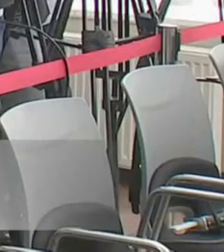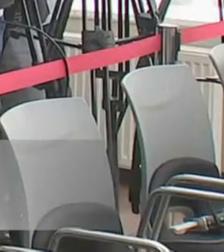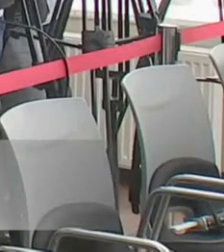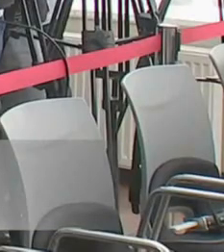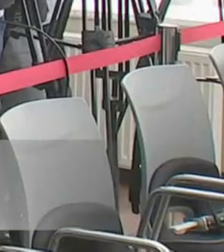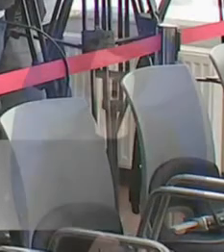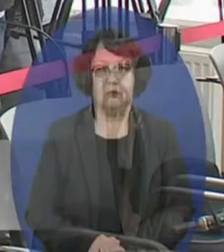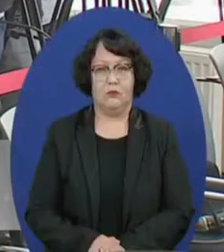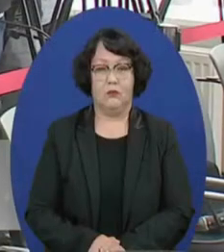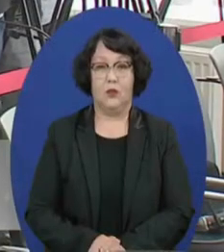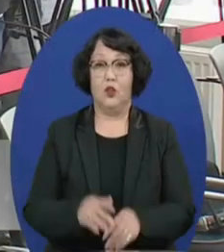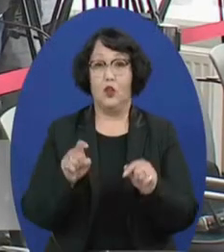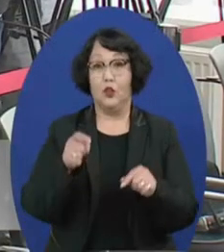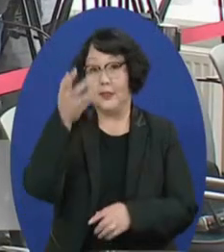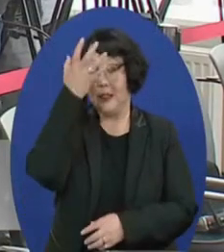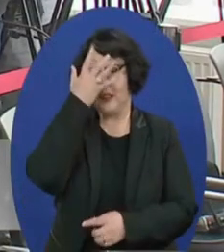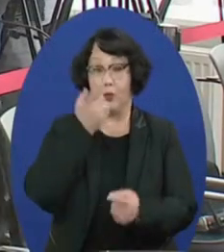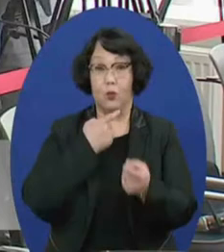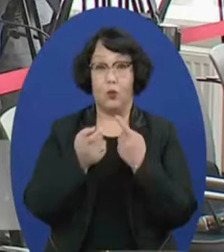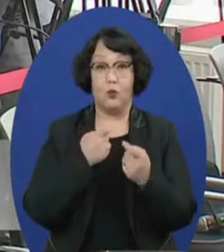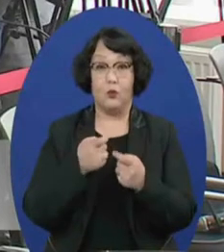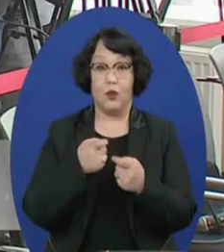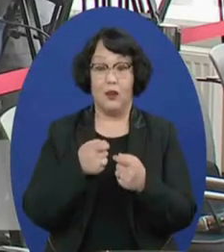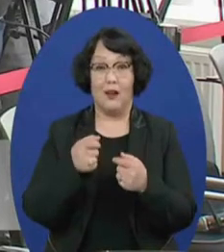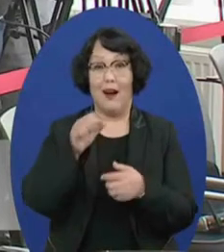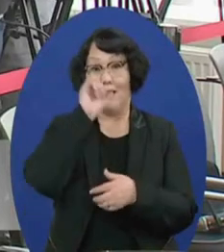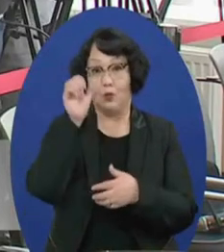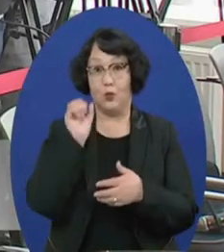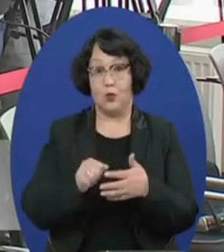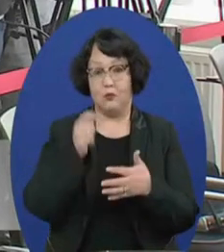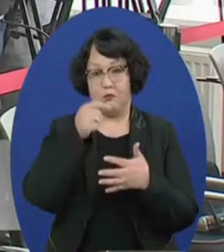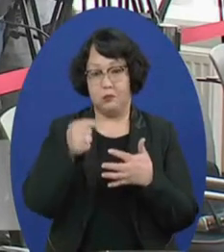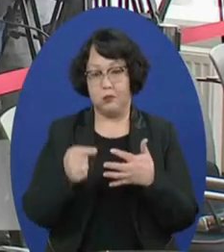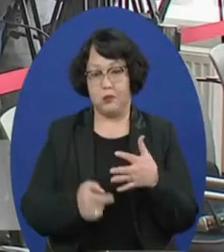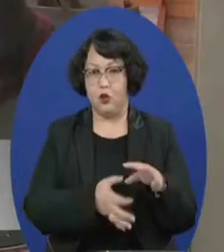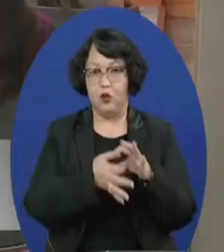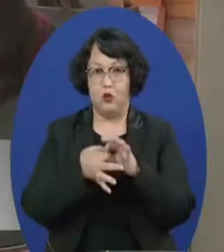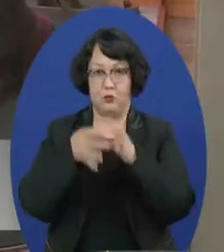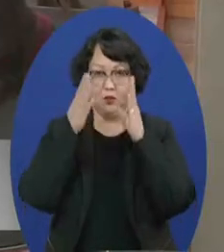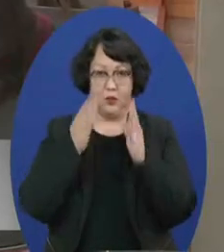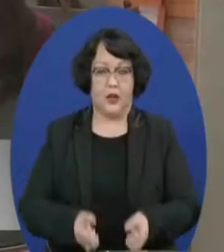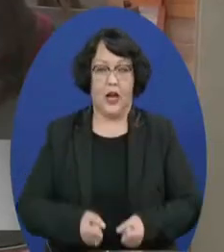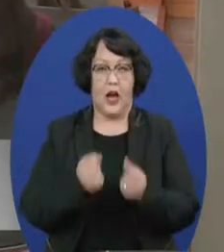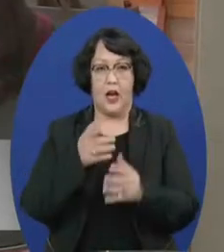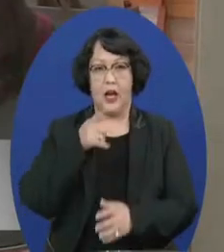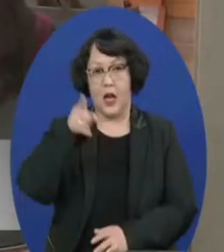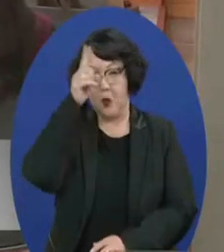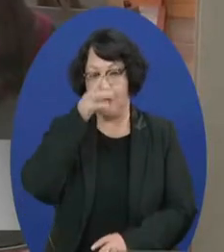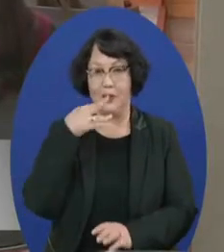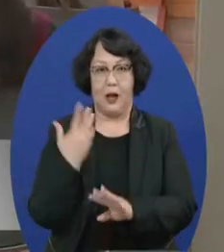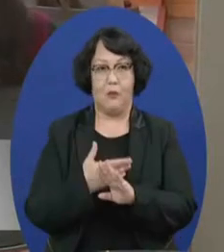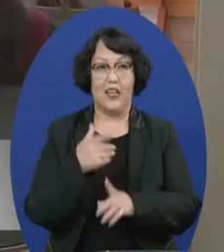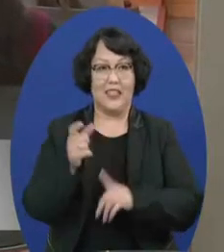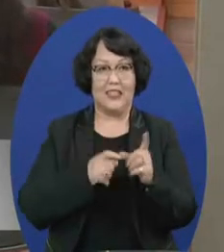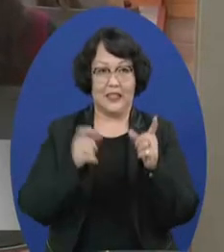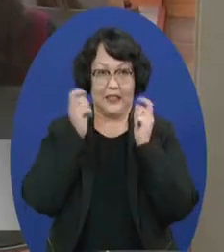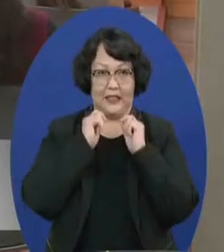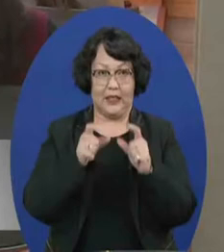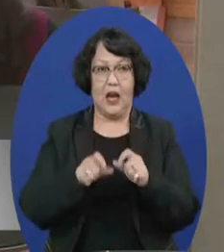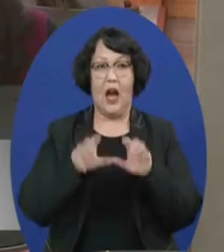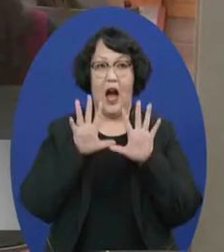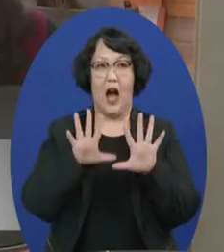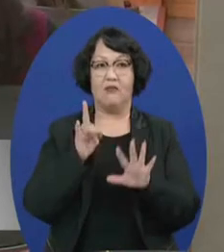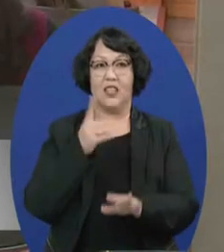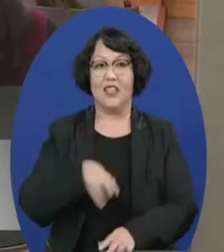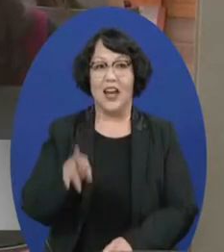байгаа. Өнөөдрийн засгийн газрын хуралдаанаар хэд хэдэн асуудлаар шийдвэр гарлаа. Энэ хүрээнд эрүүл мэндэ хамгаалж эдийн засгаа сэргээх